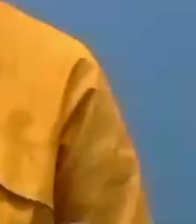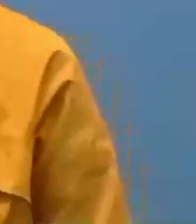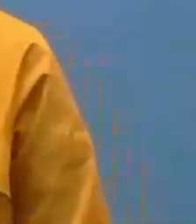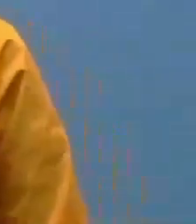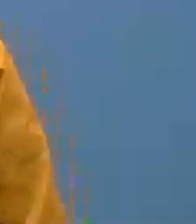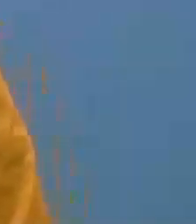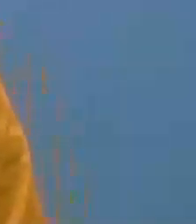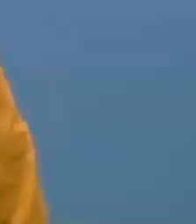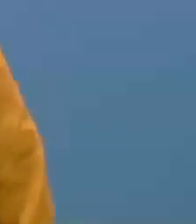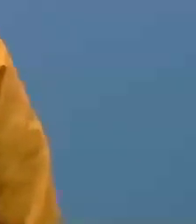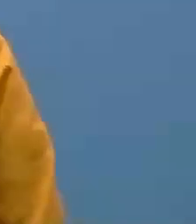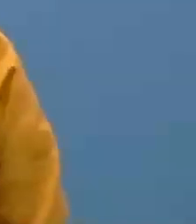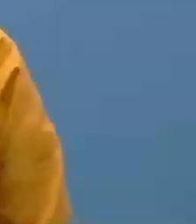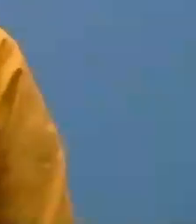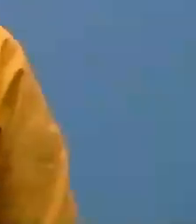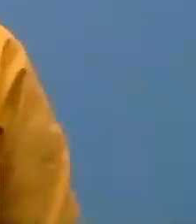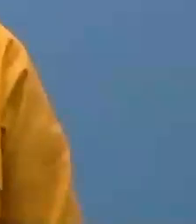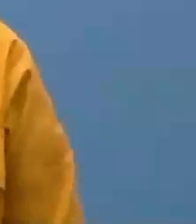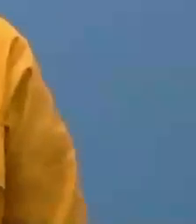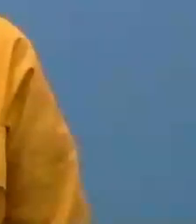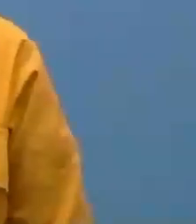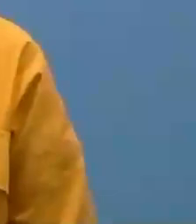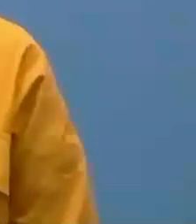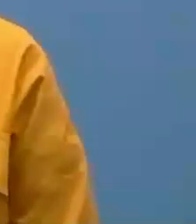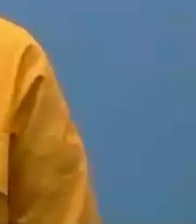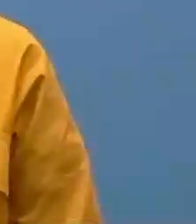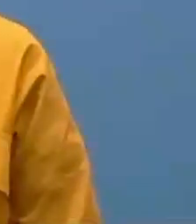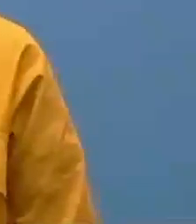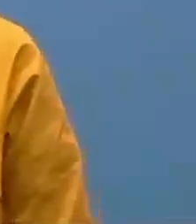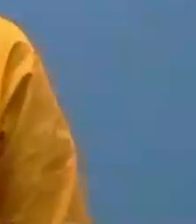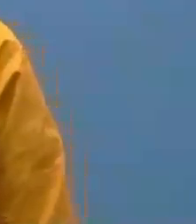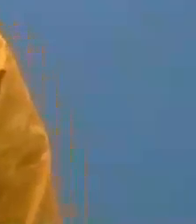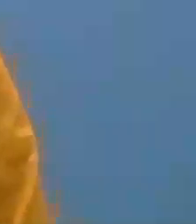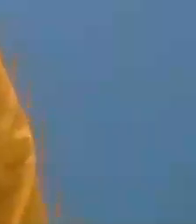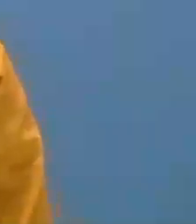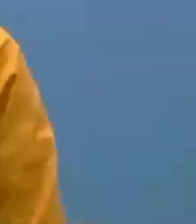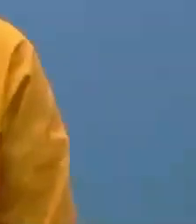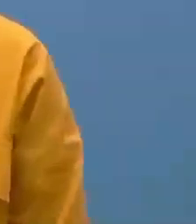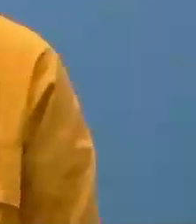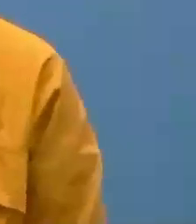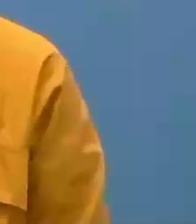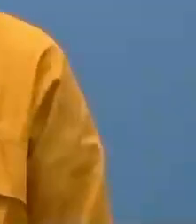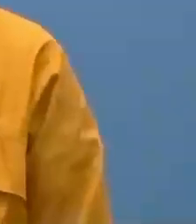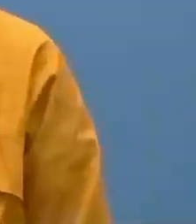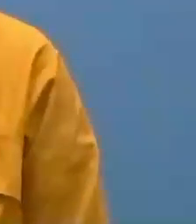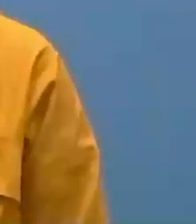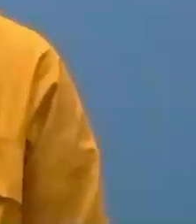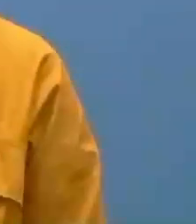我们一起找一下以赛亚书一章。